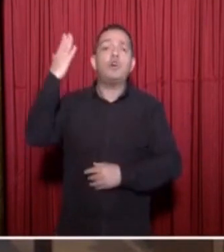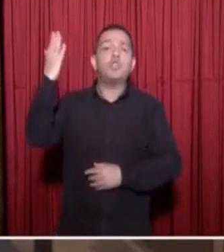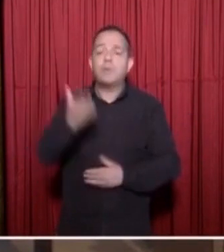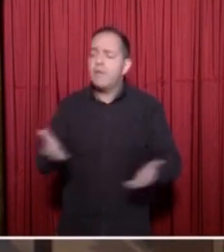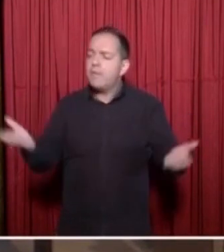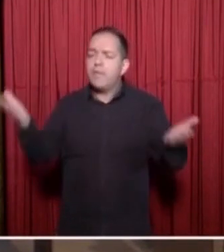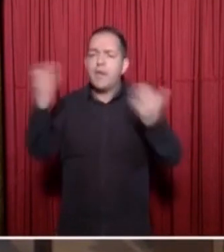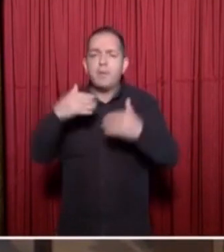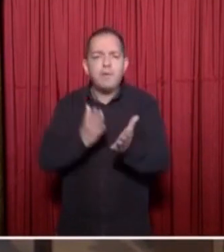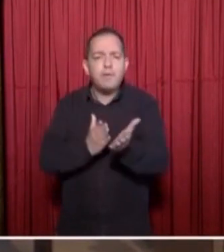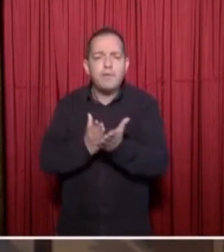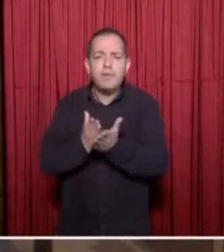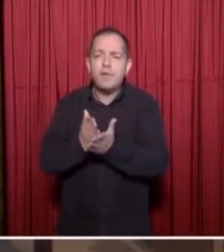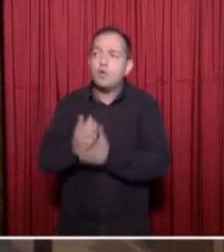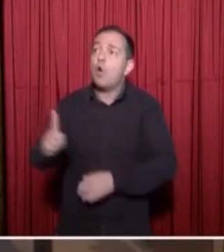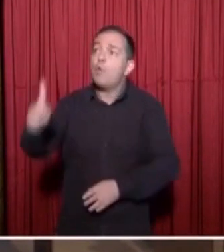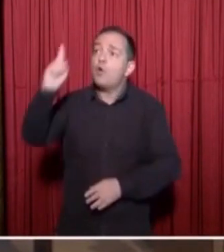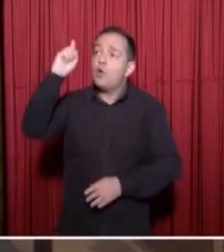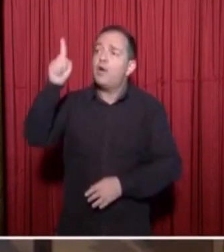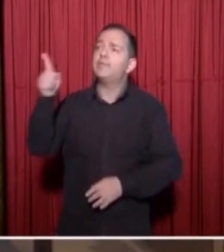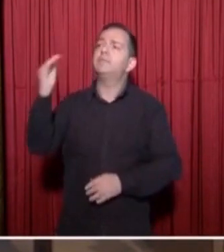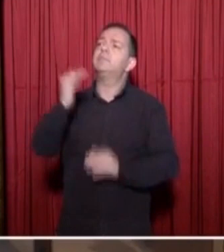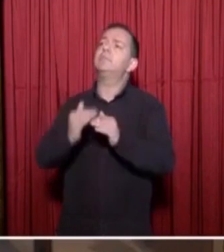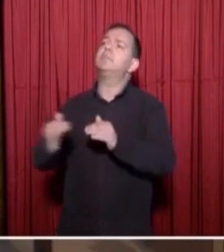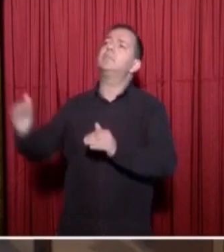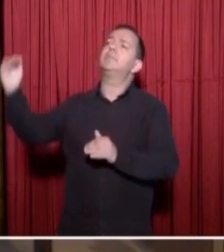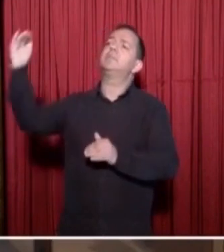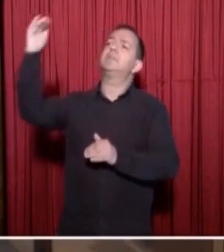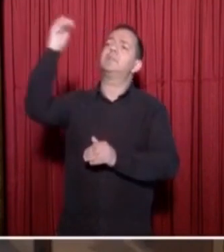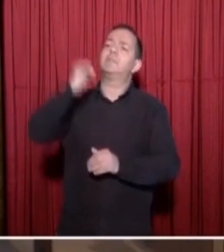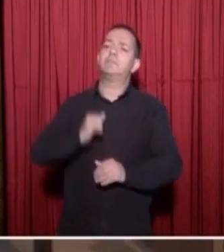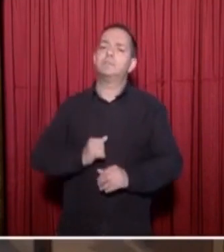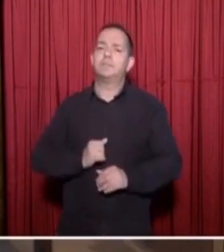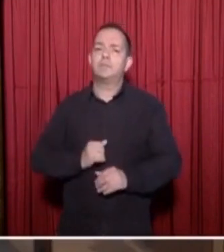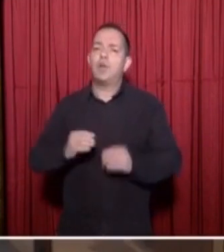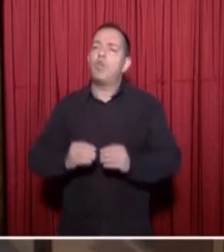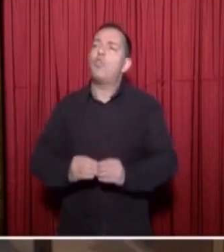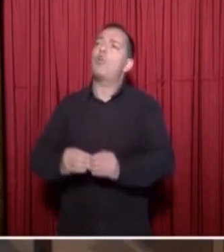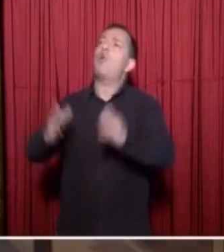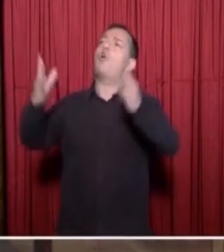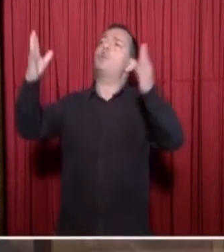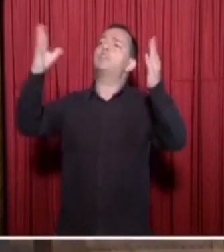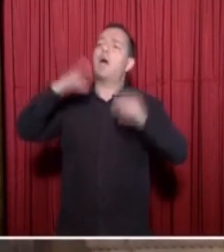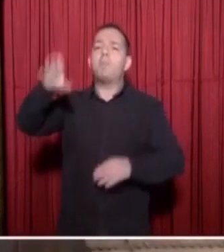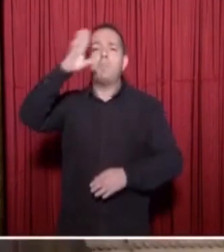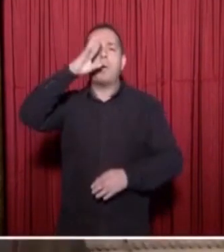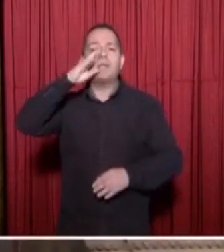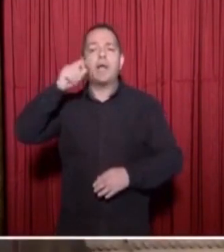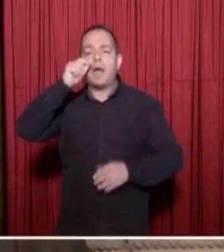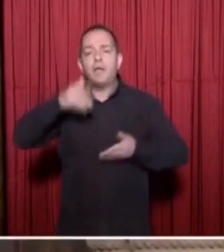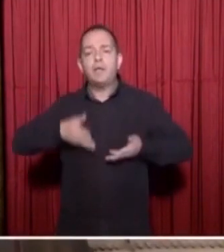και ουκ εστί δίκαιος πριν σου Κύριε. Όψαν Πατρί και